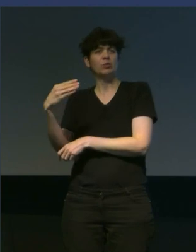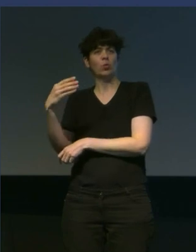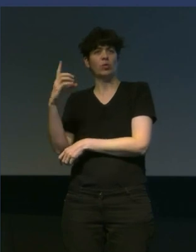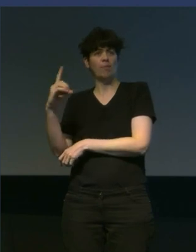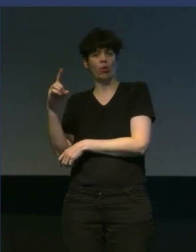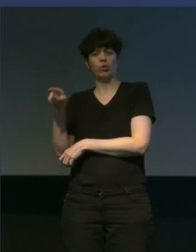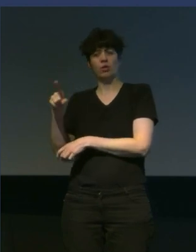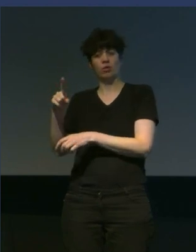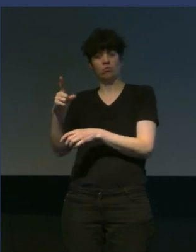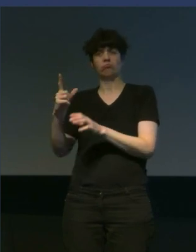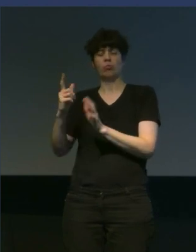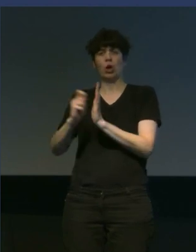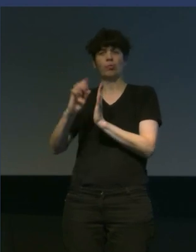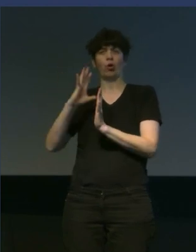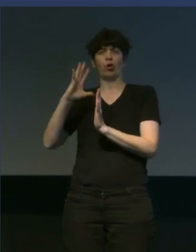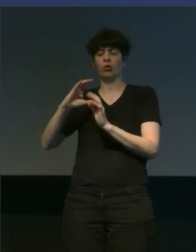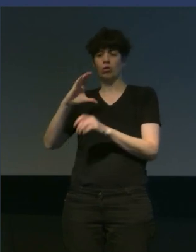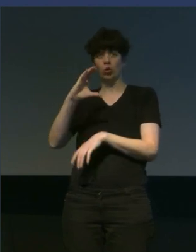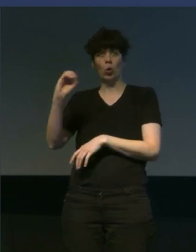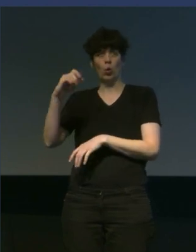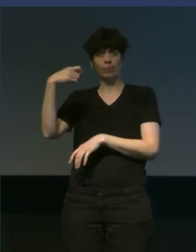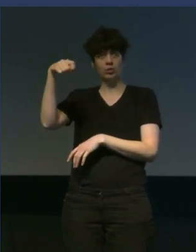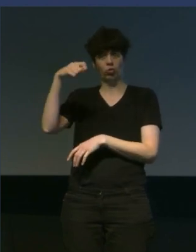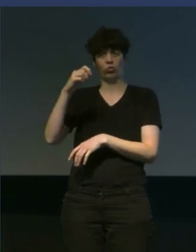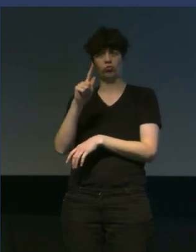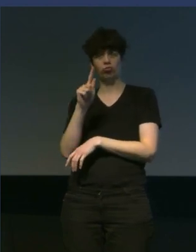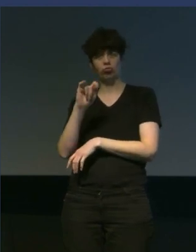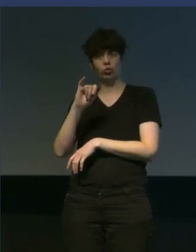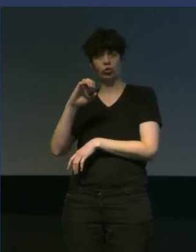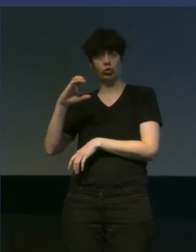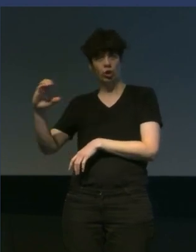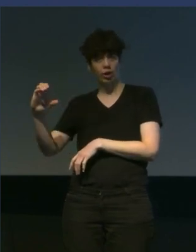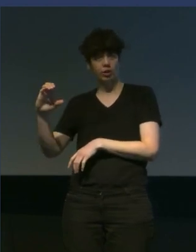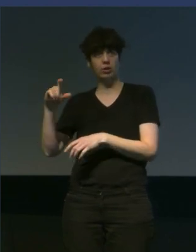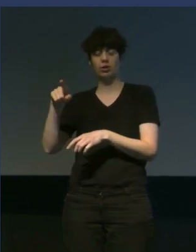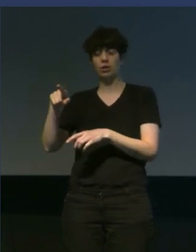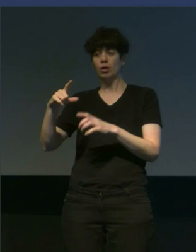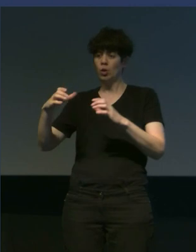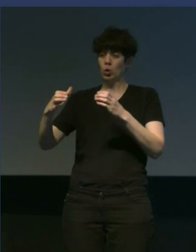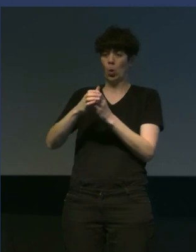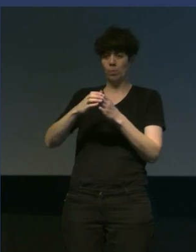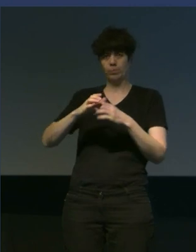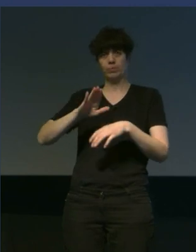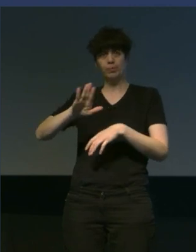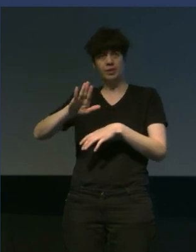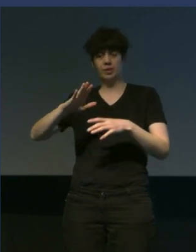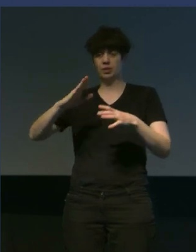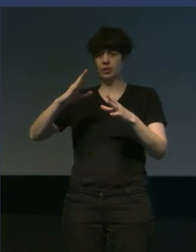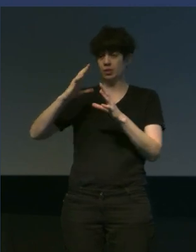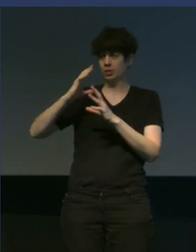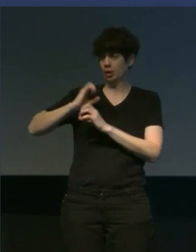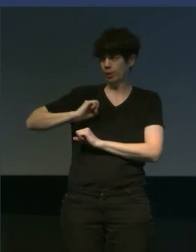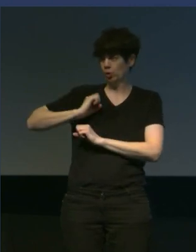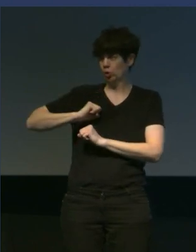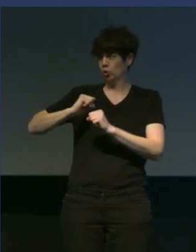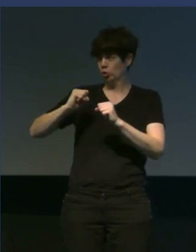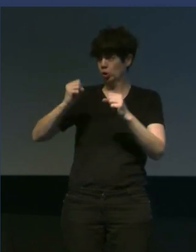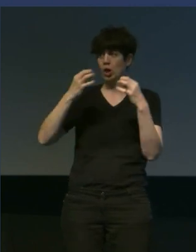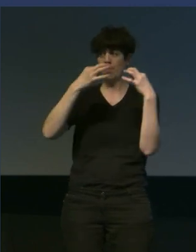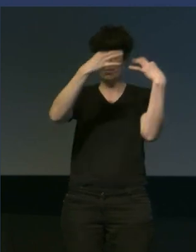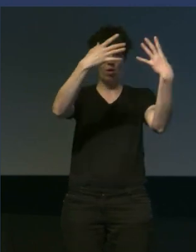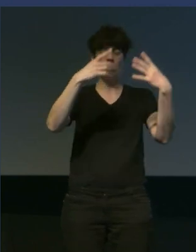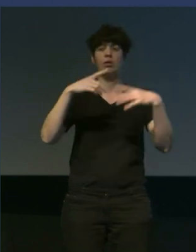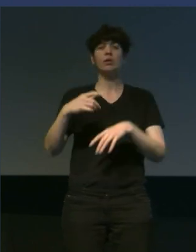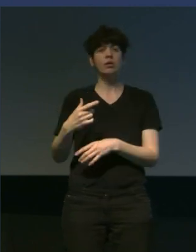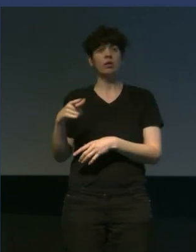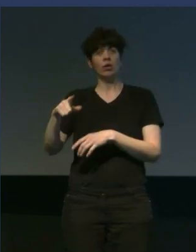coprésidente du GIEC, donc le groupe d'experts intergouvernemental sur l'évolution du climat. Donc, elle était coprésidente du